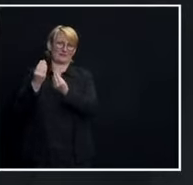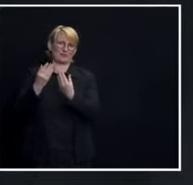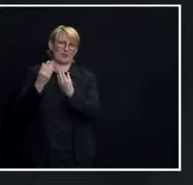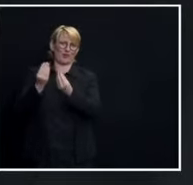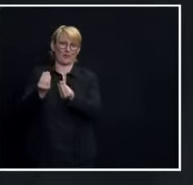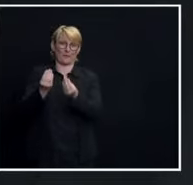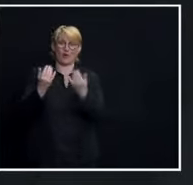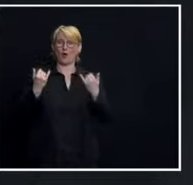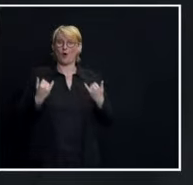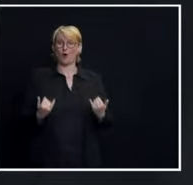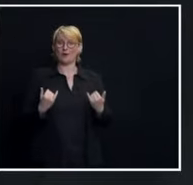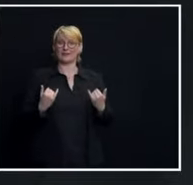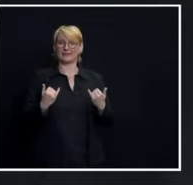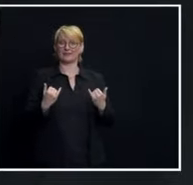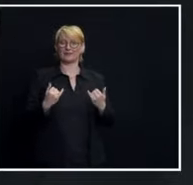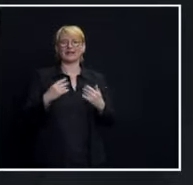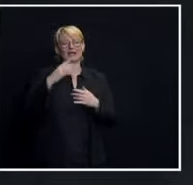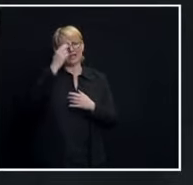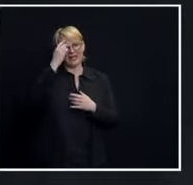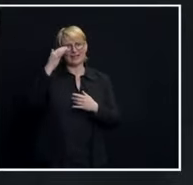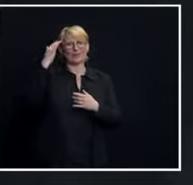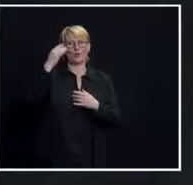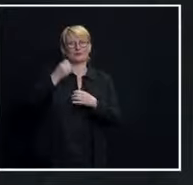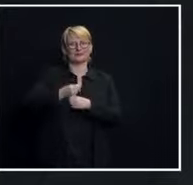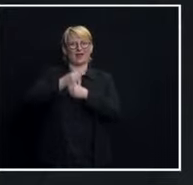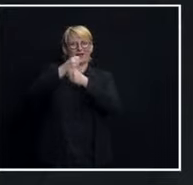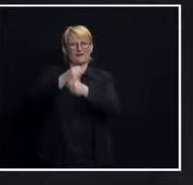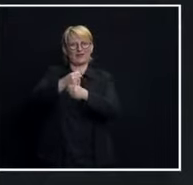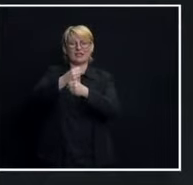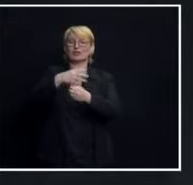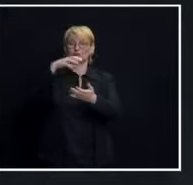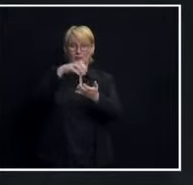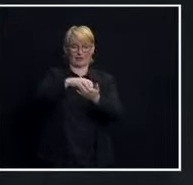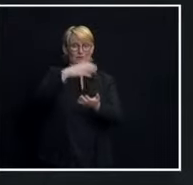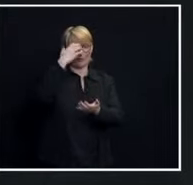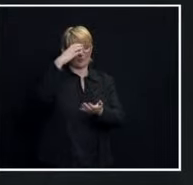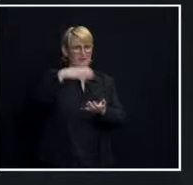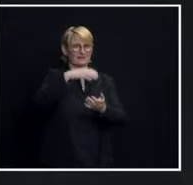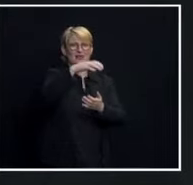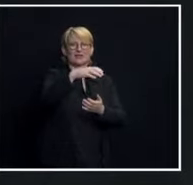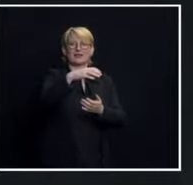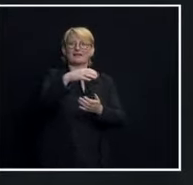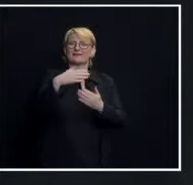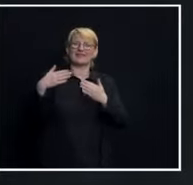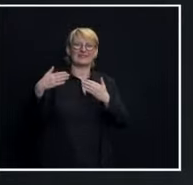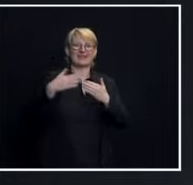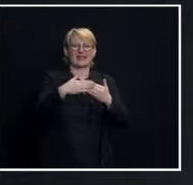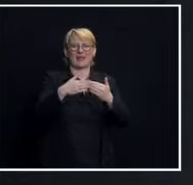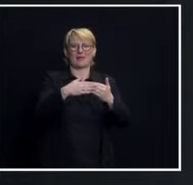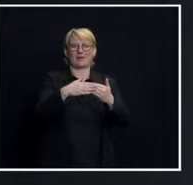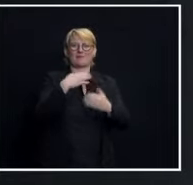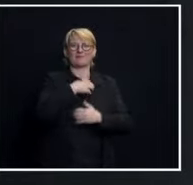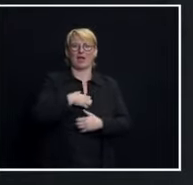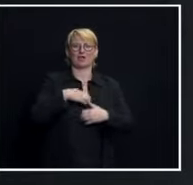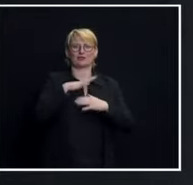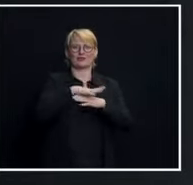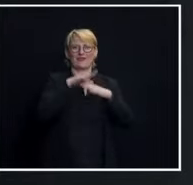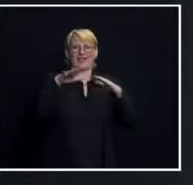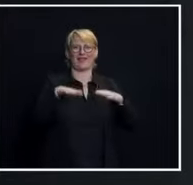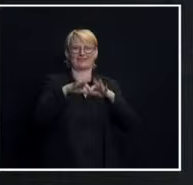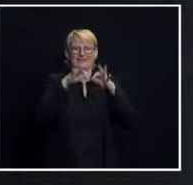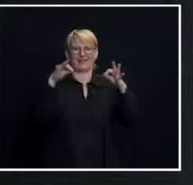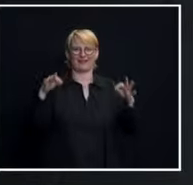hat heute mit einer Erinnerungstafel in der Stadt gestanden, und zwar direkt am Bayerischen Landtag. Sie ist Patin für